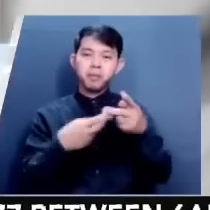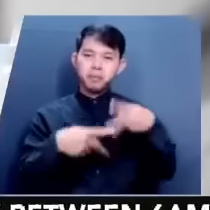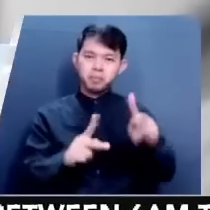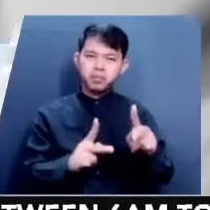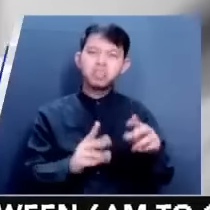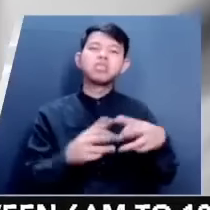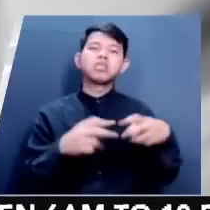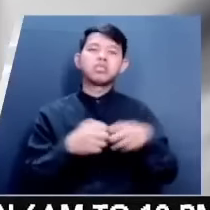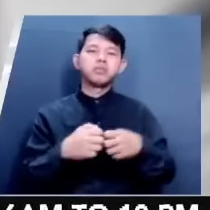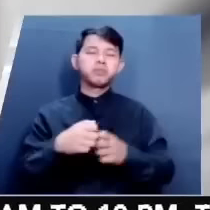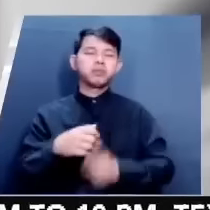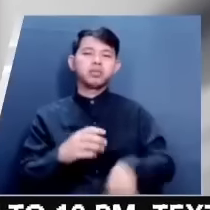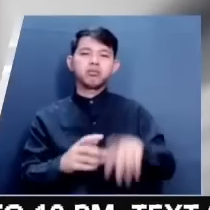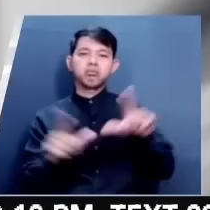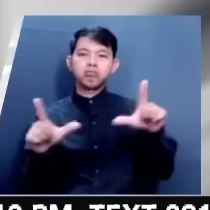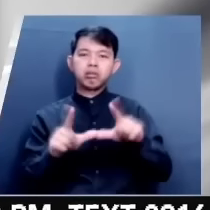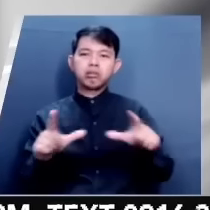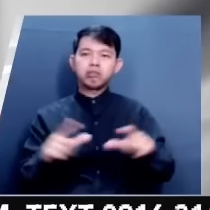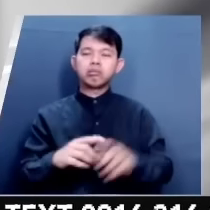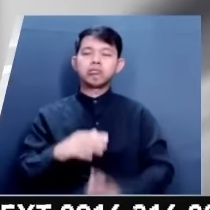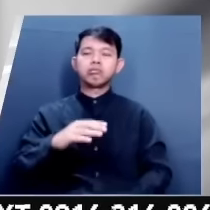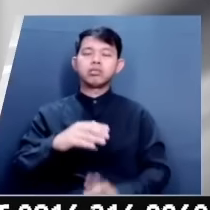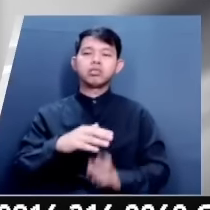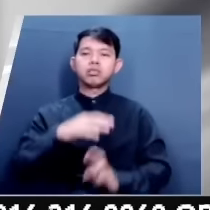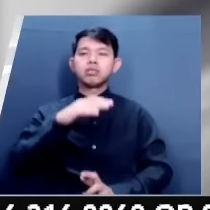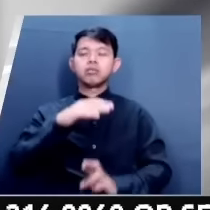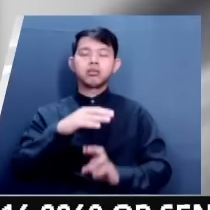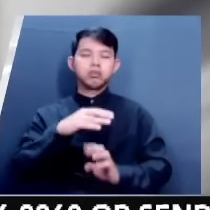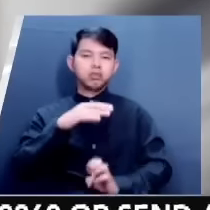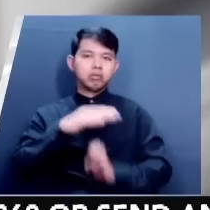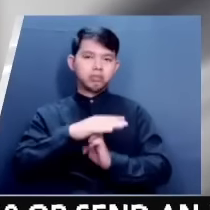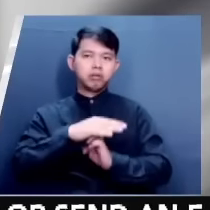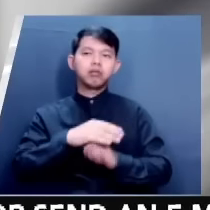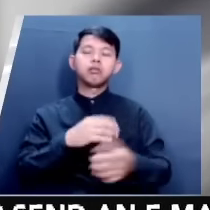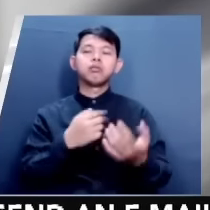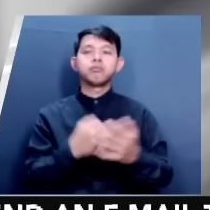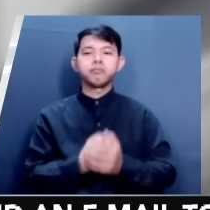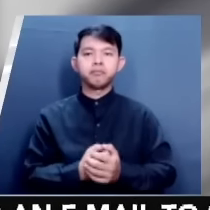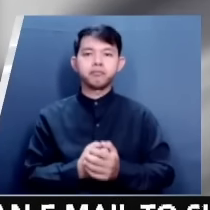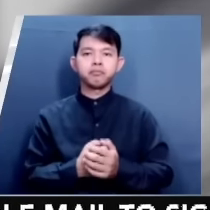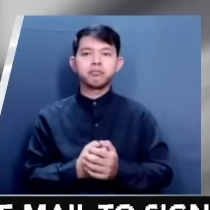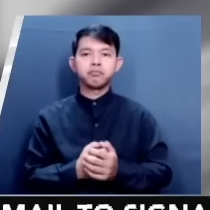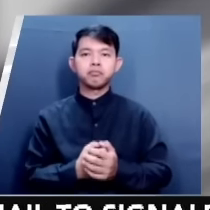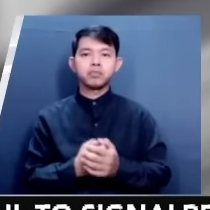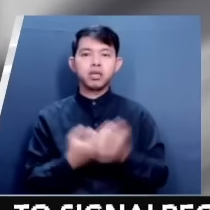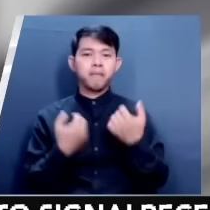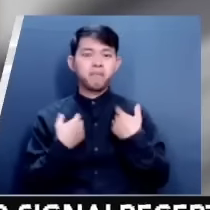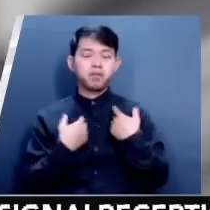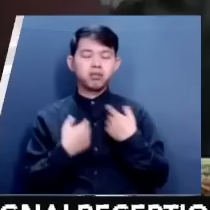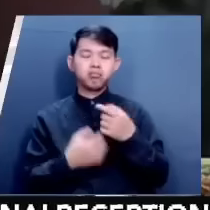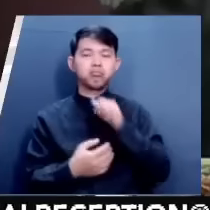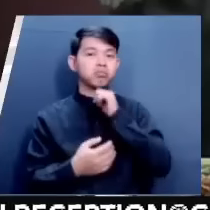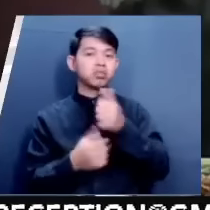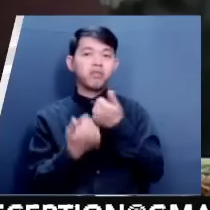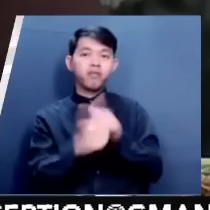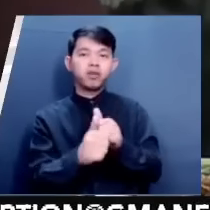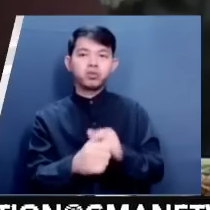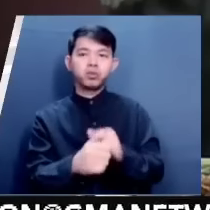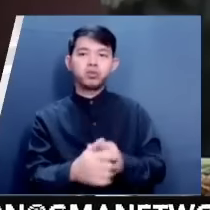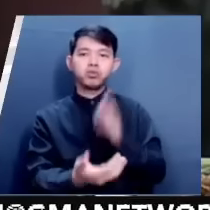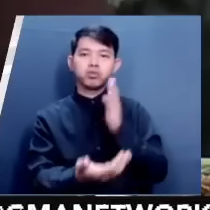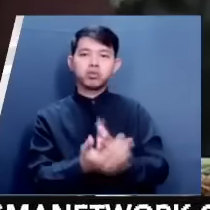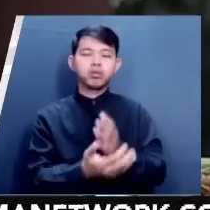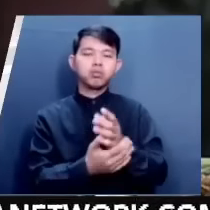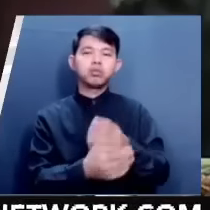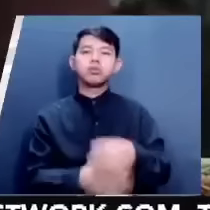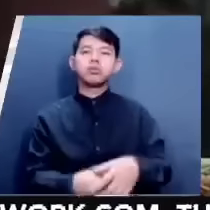Hindi rin daw kinansela ng alkalde ang business permit ng Sunyuan kahit may cease and desist order na mula sa PAGCOR. Dahil sa koneksyon ng alkalde